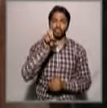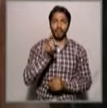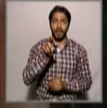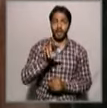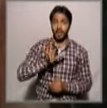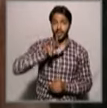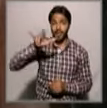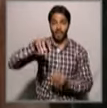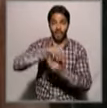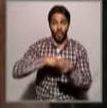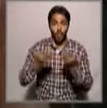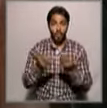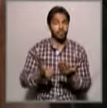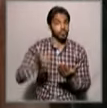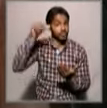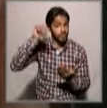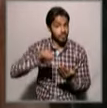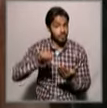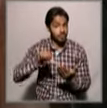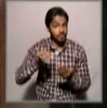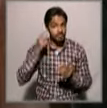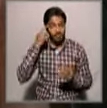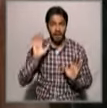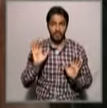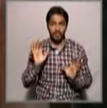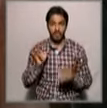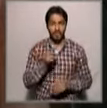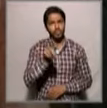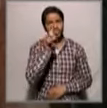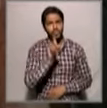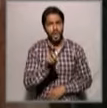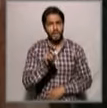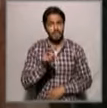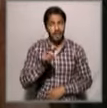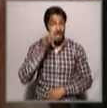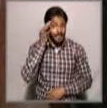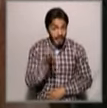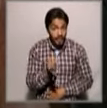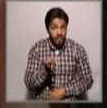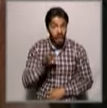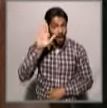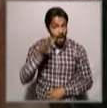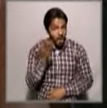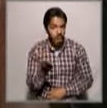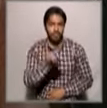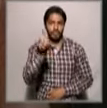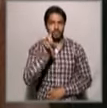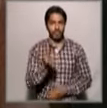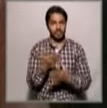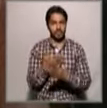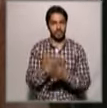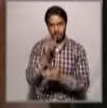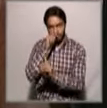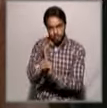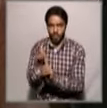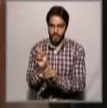مالك؟ لا، هو ده احساسنا يعني ان هو من الموضوع ده، فده حرام ولا حلال؟ طيب اسمعي